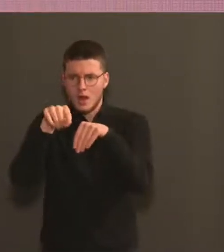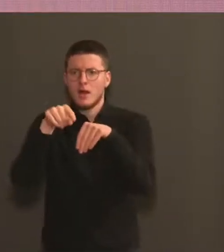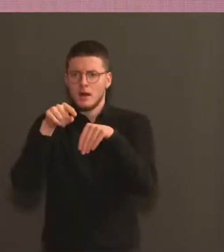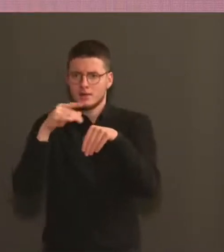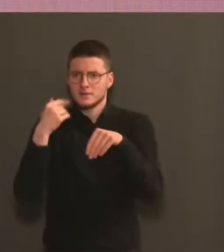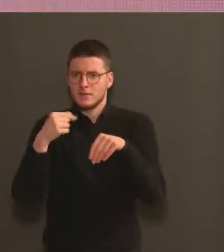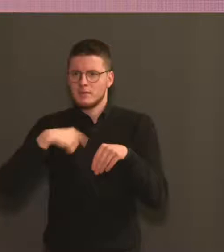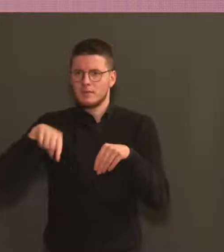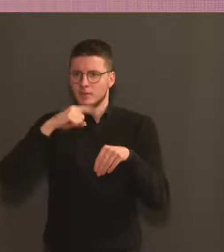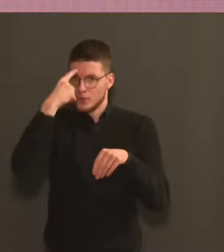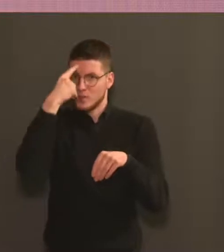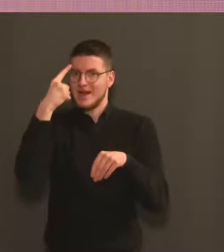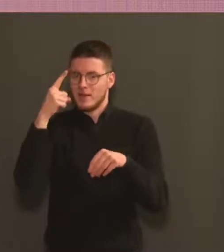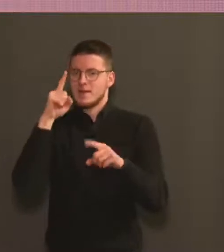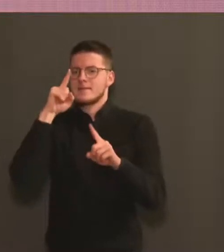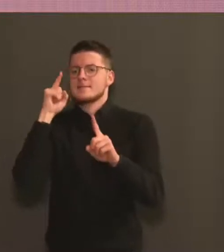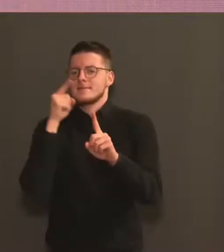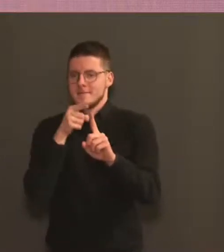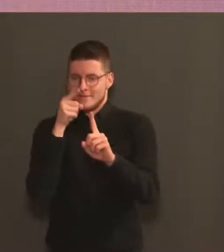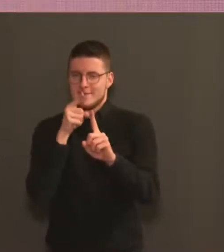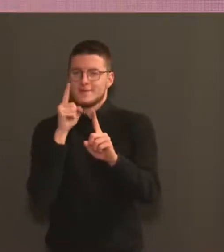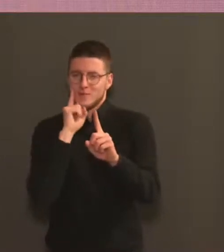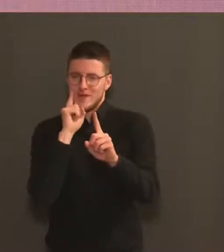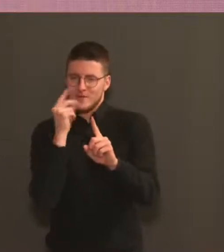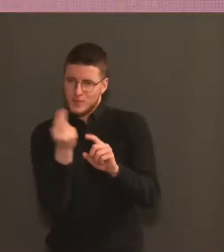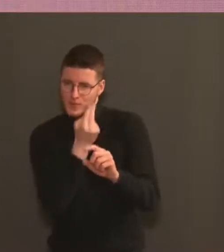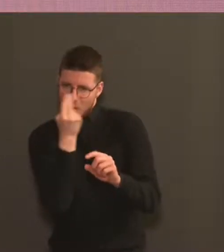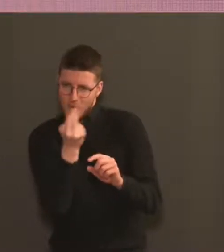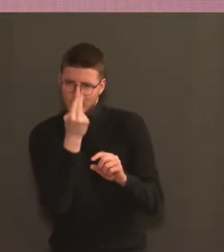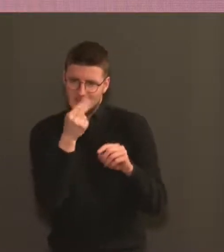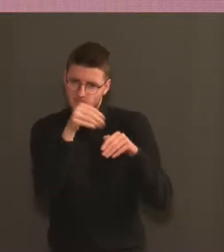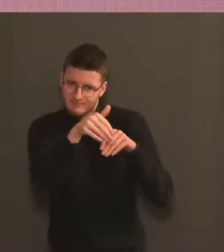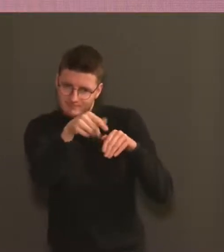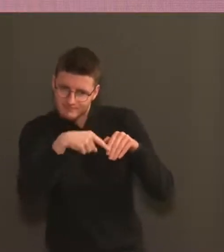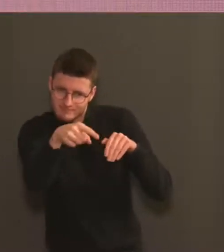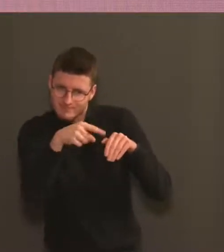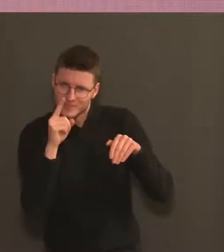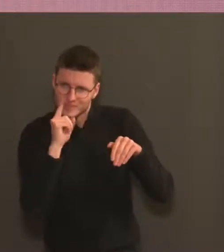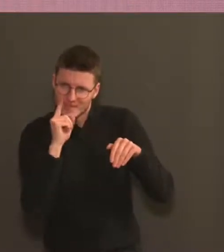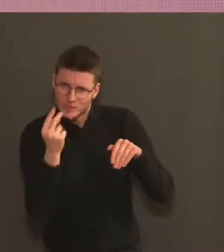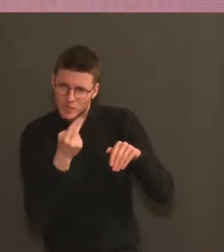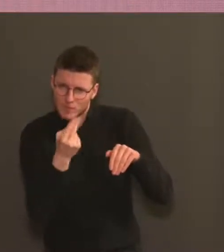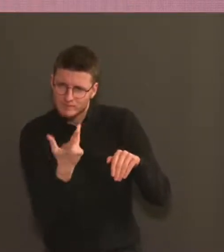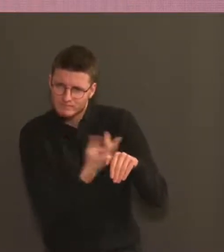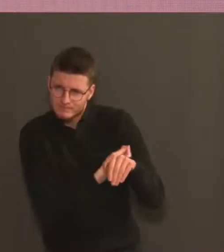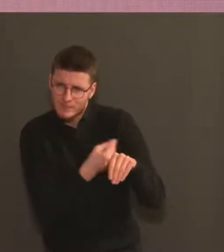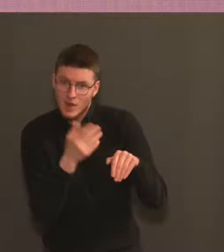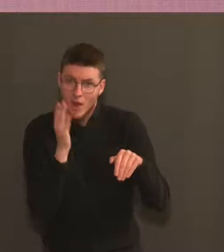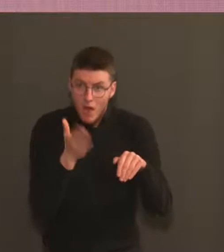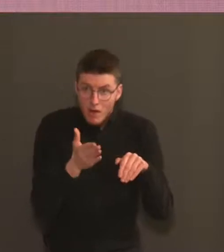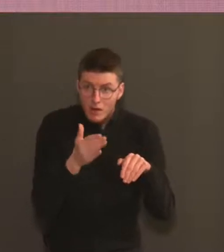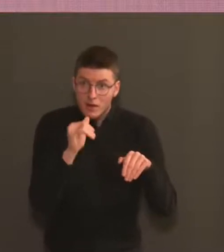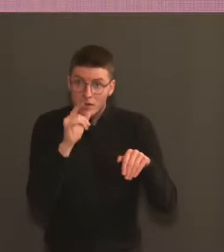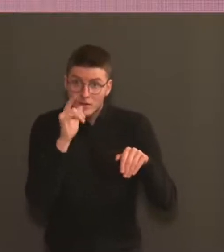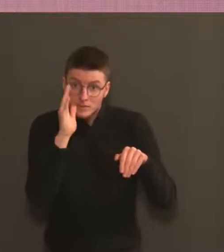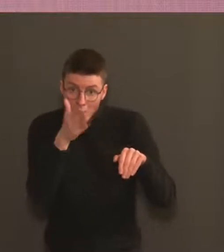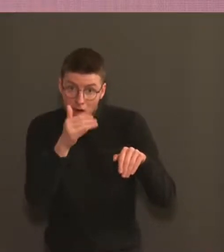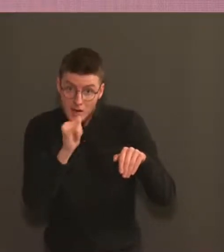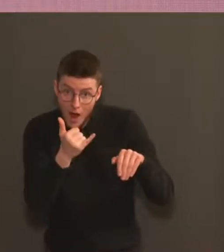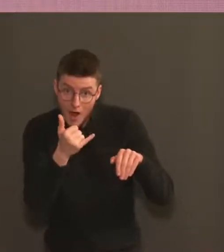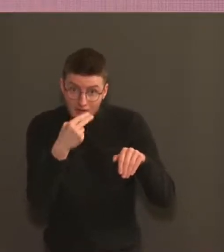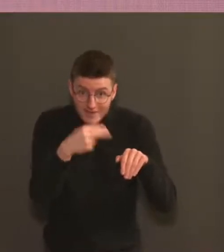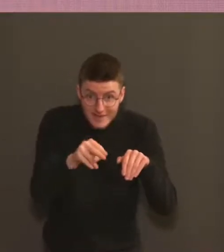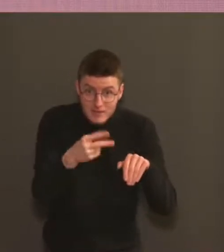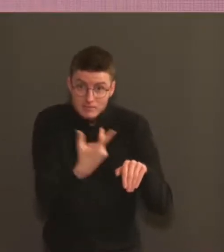vraag: geeft de burger in dit stadium voorrang bij vaccinatie? Met